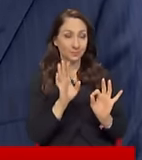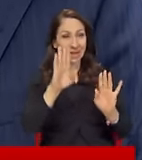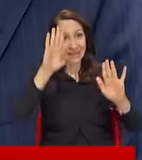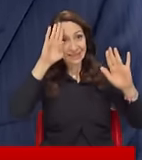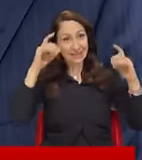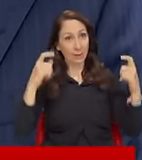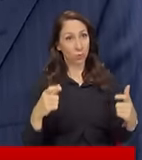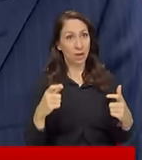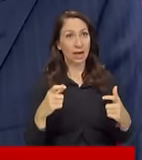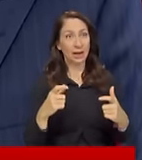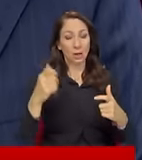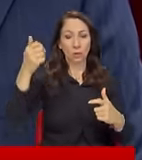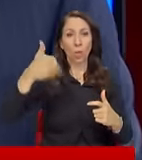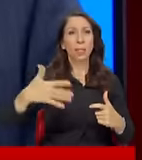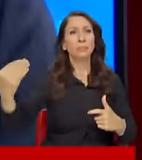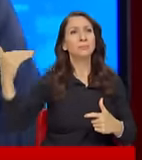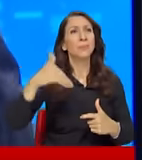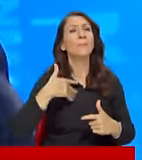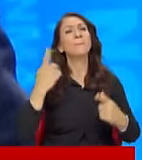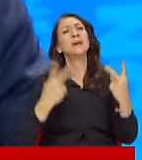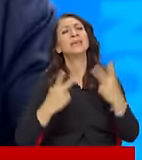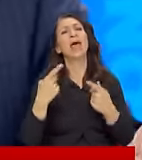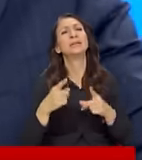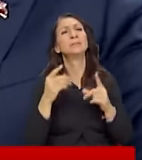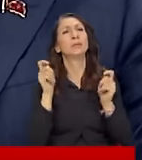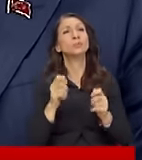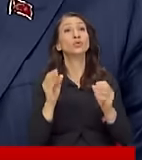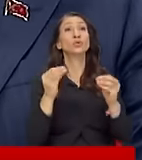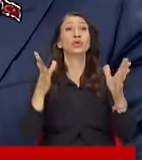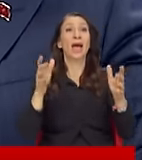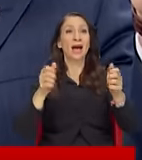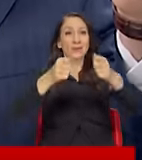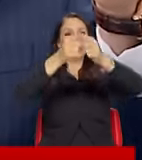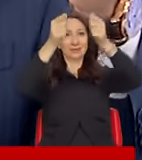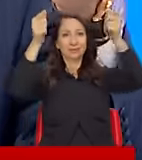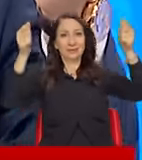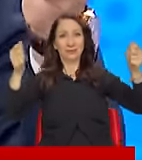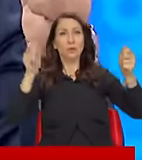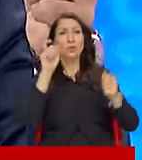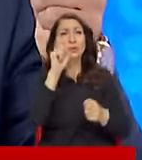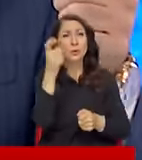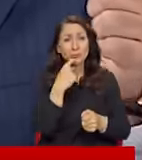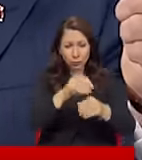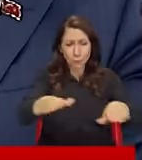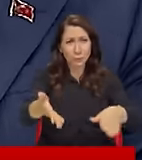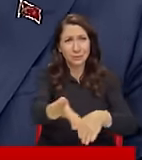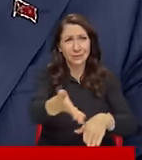İstanbul'a kabine gelmiş, ben bazen espri yapıyorum, çocuklar afiş tutuyor böyle 9-10 yaşında